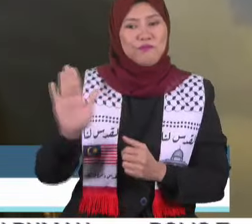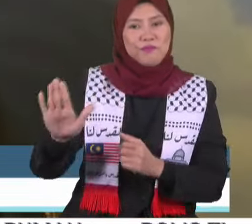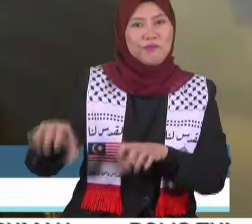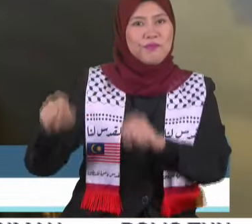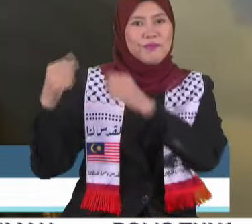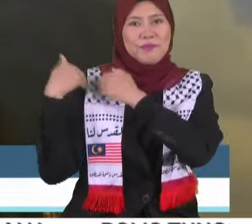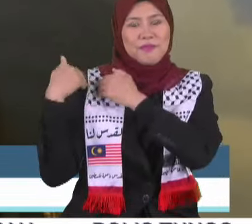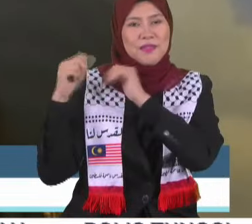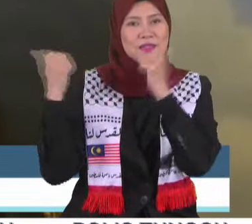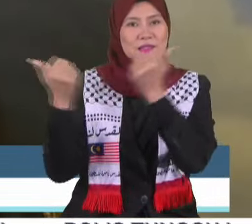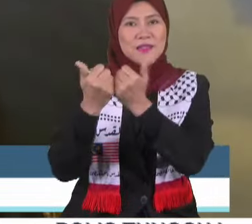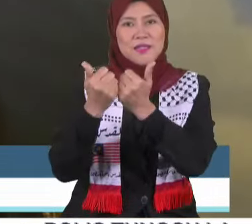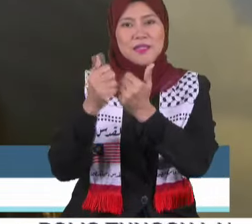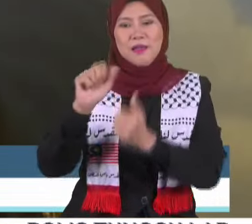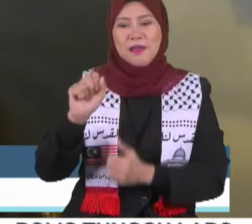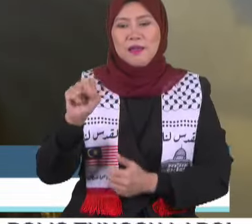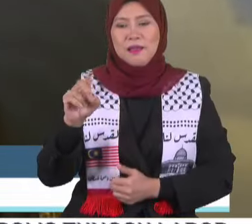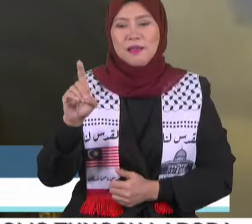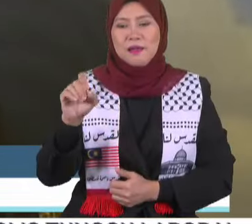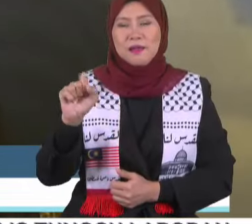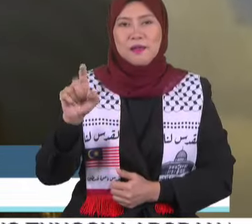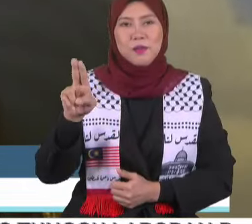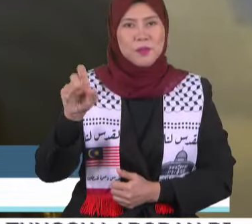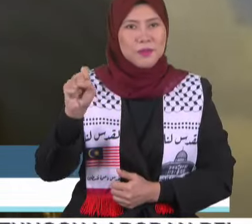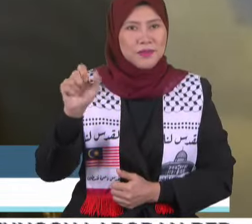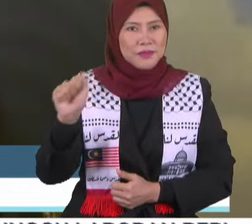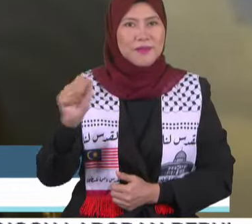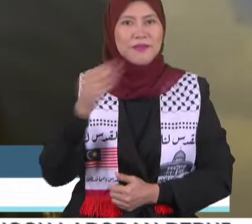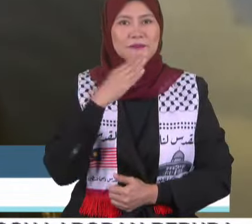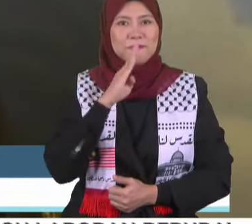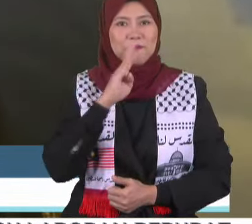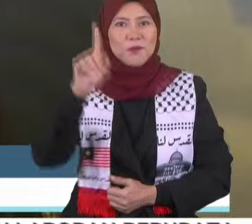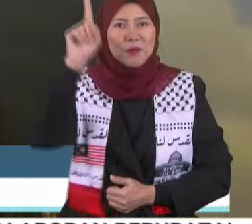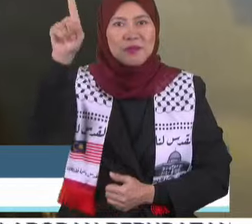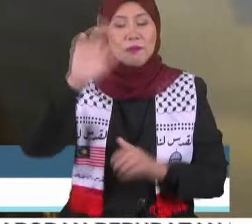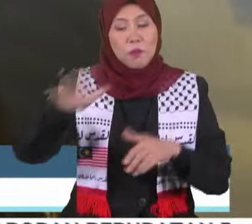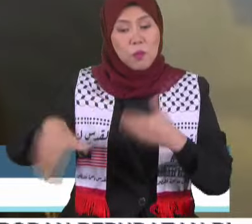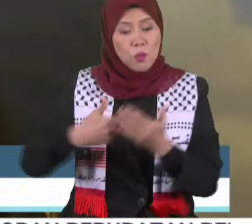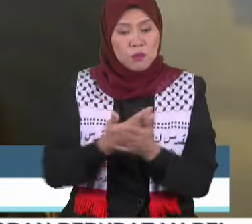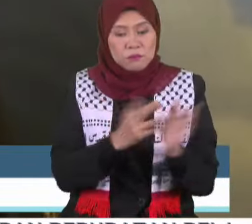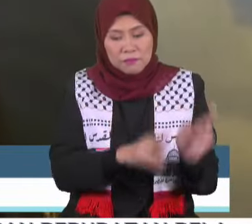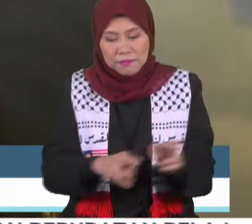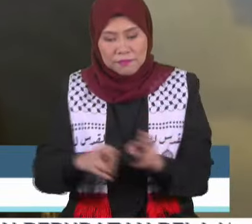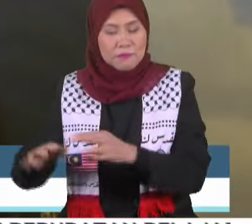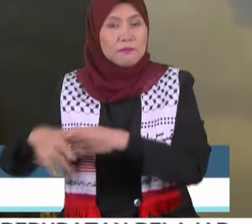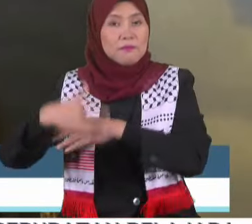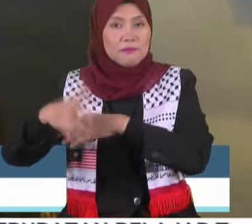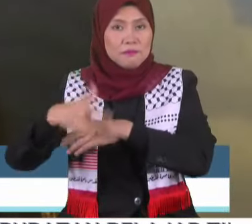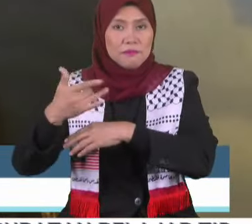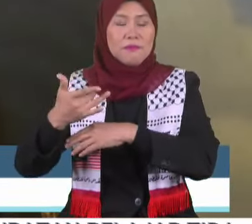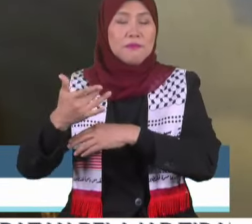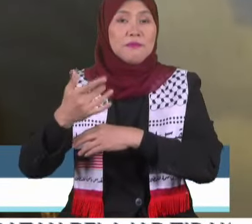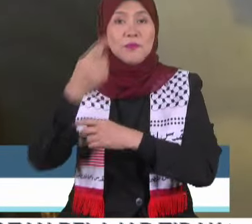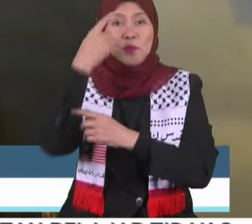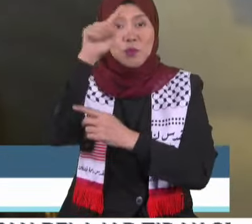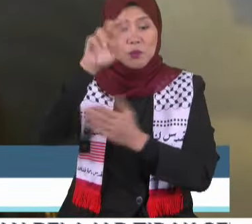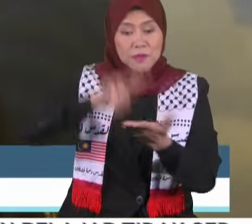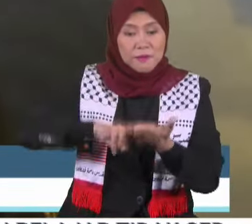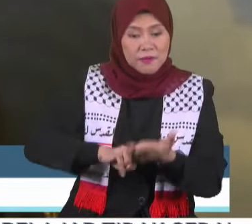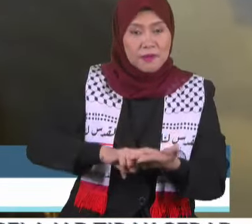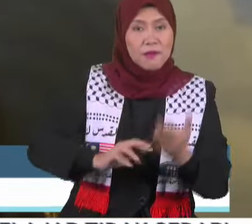Andalusia. Syukur Alhamdulillah juga segala perancangan daripada awal pada peringkat untuk